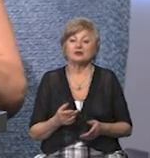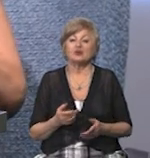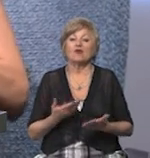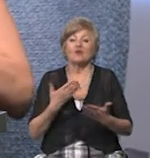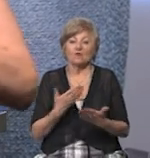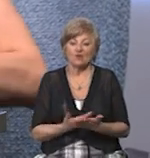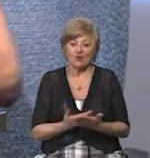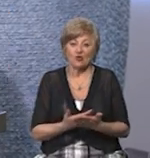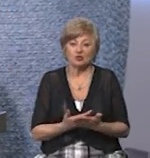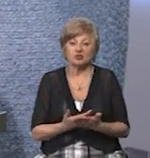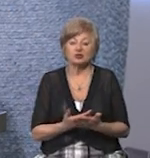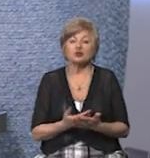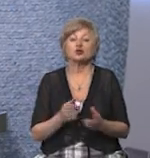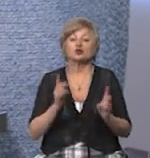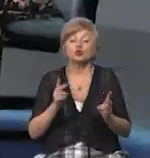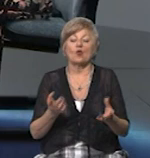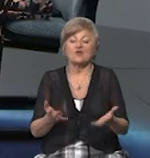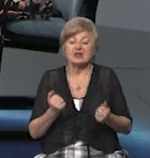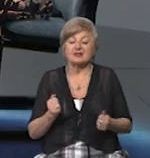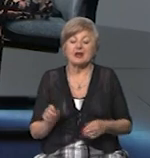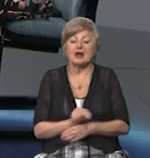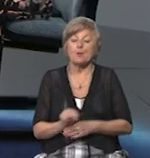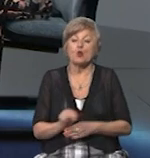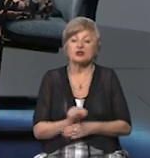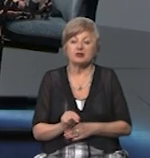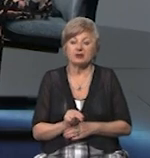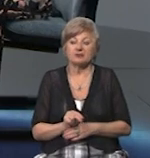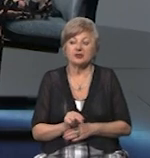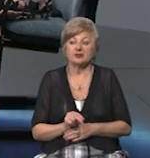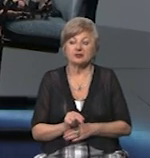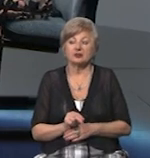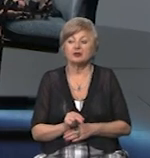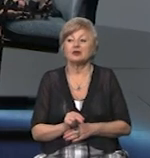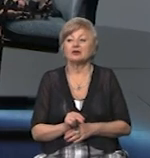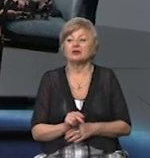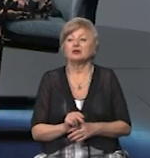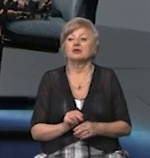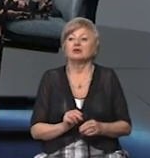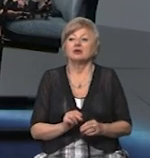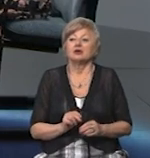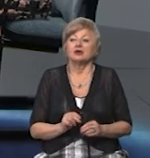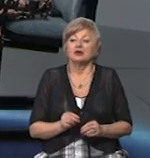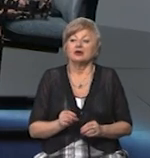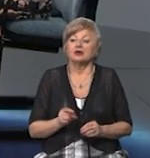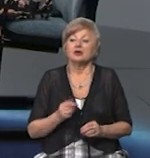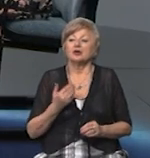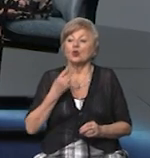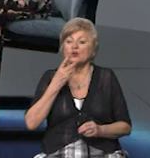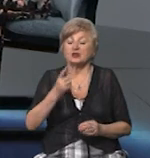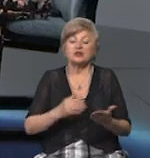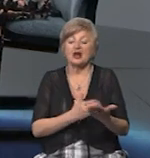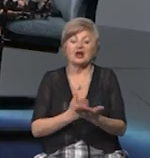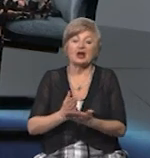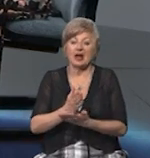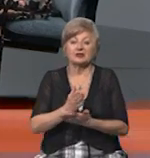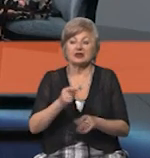Отже, ось хто взявся ремонтувати. Як нам жити далі в ремонті? Звикати до схеми,